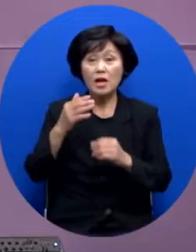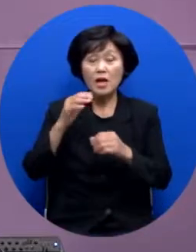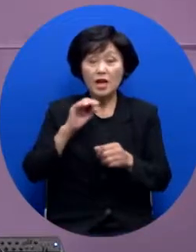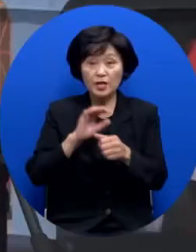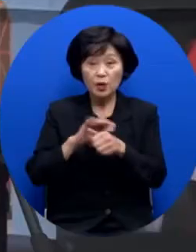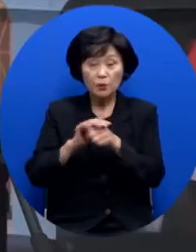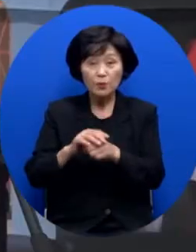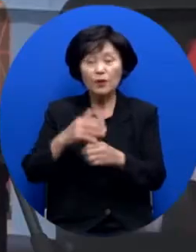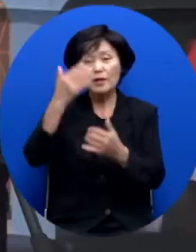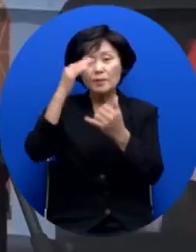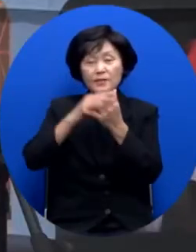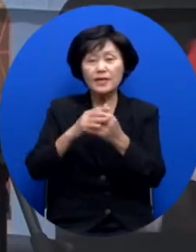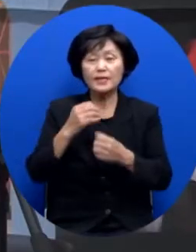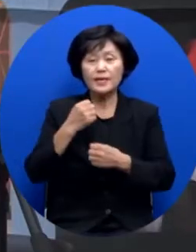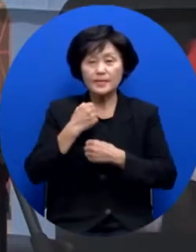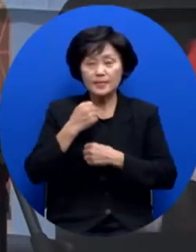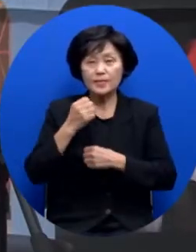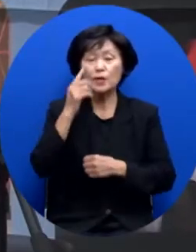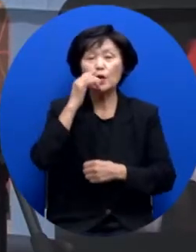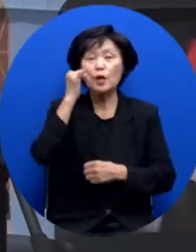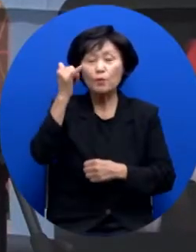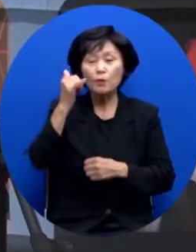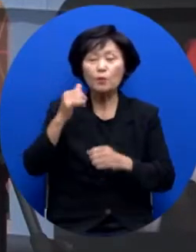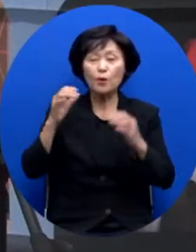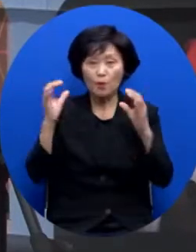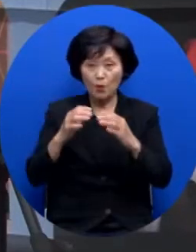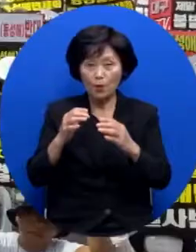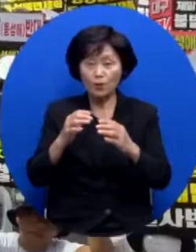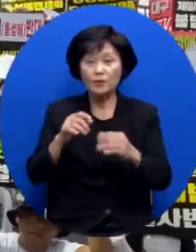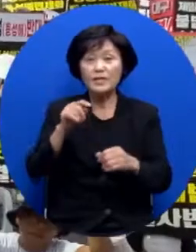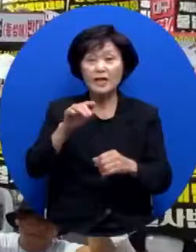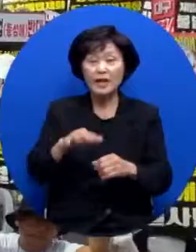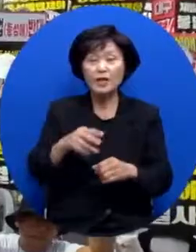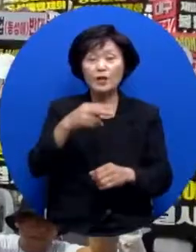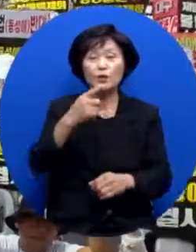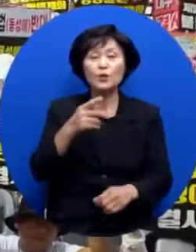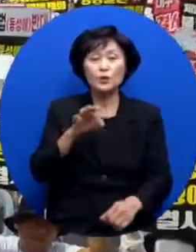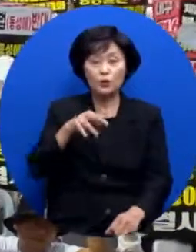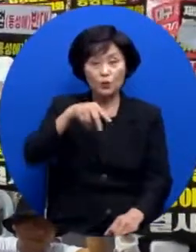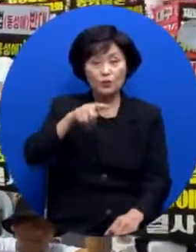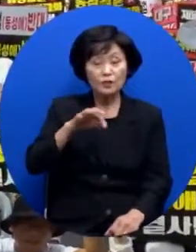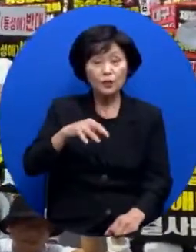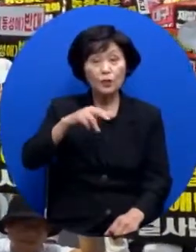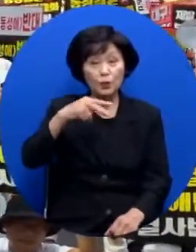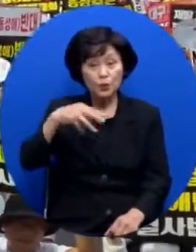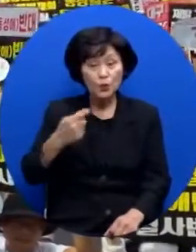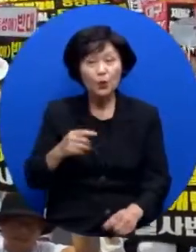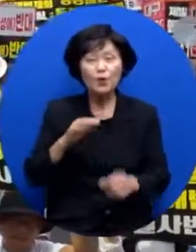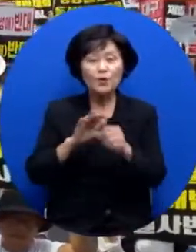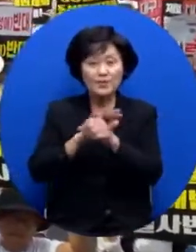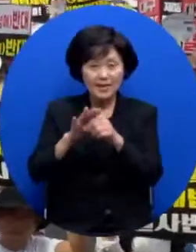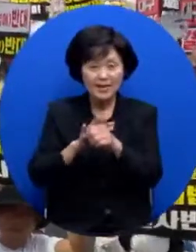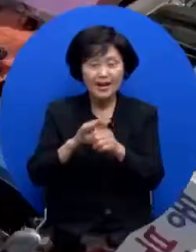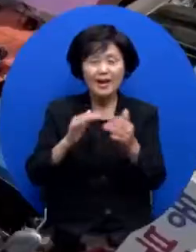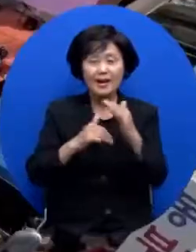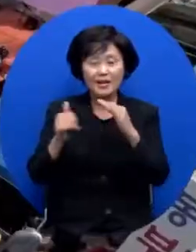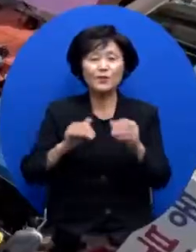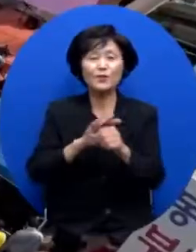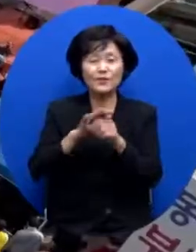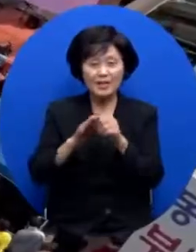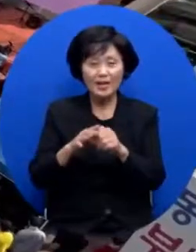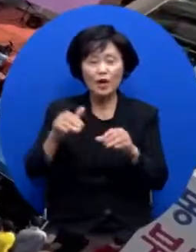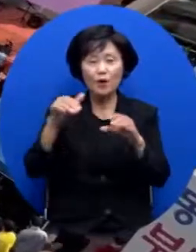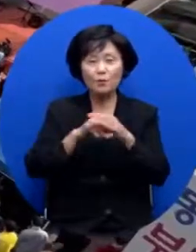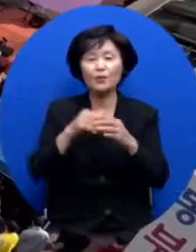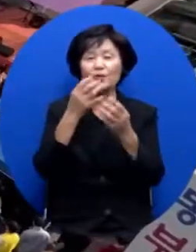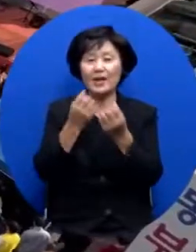세대 지키기 학부모 연합 주최로 열린 이날 행사는 동성로 사랑, 가족 사랑의 주제로 진행된 문화 콘서트입니다. 이날